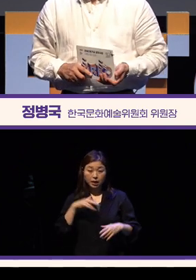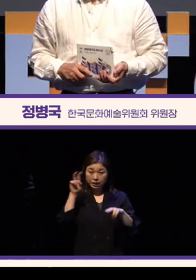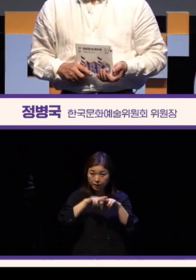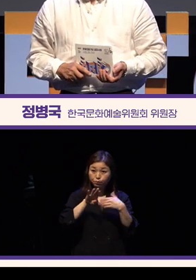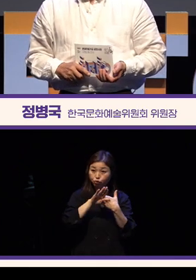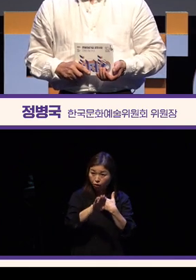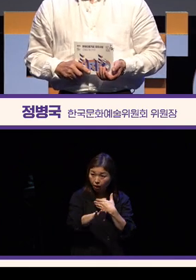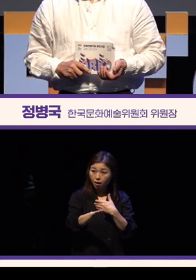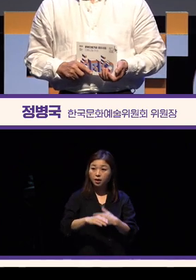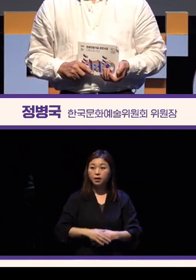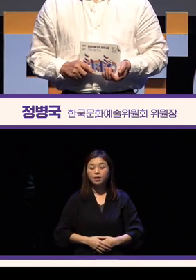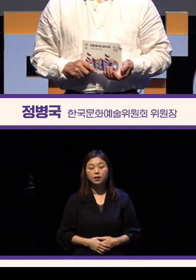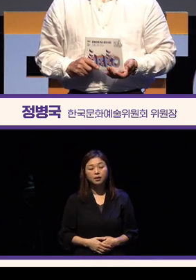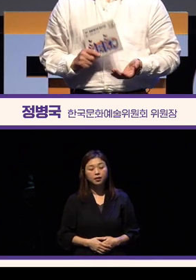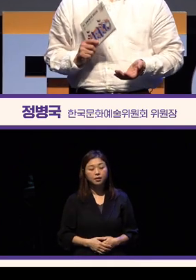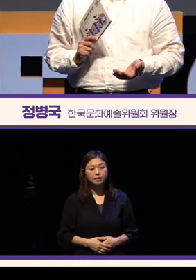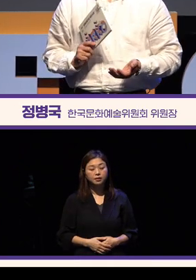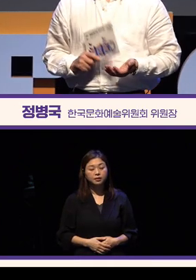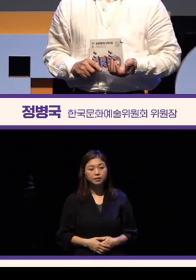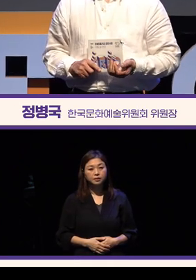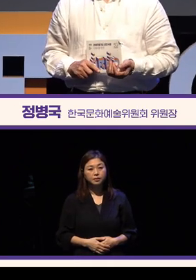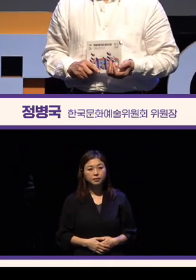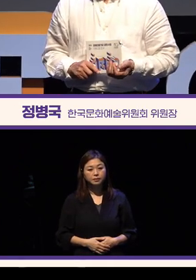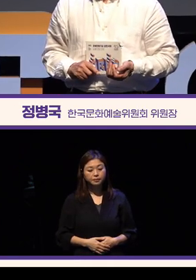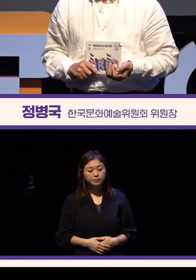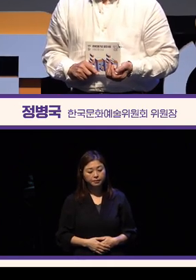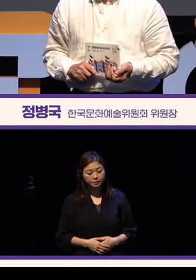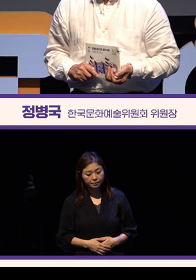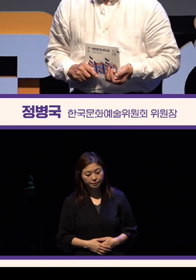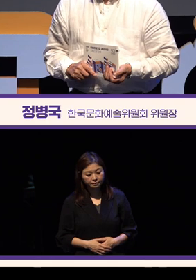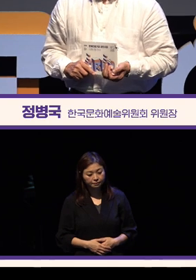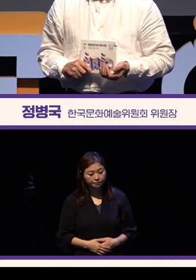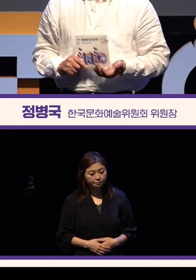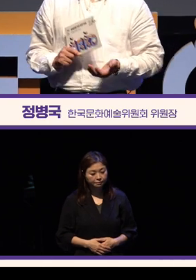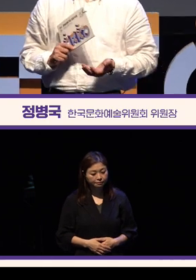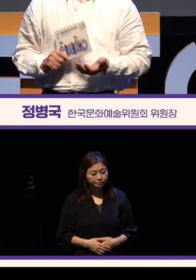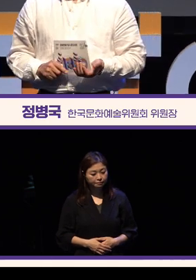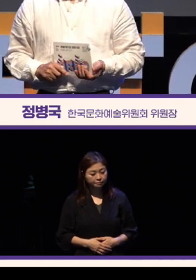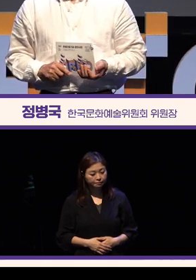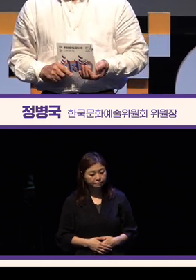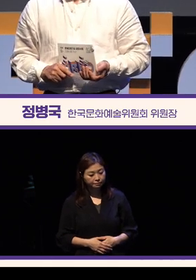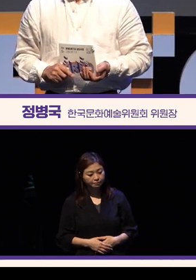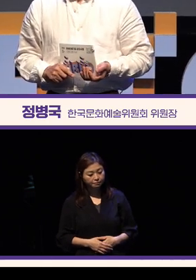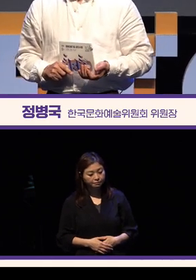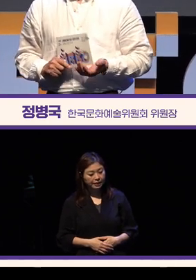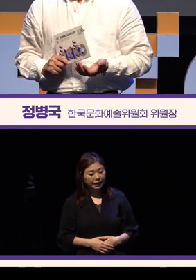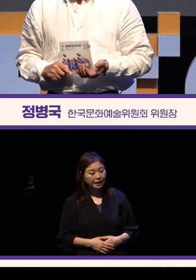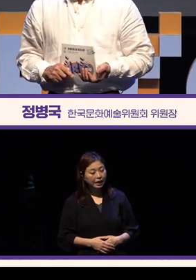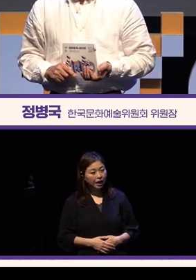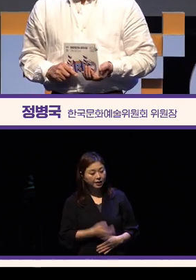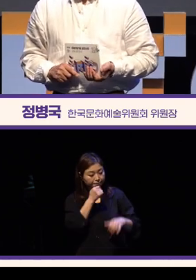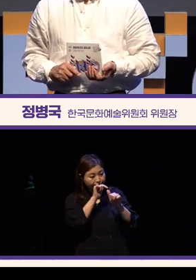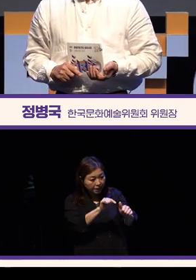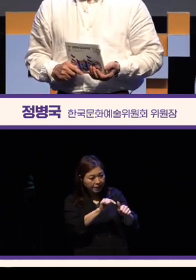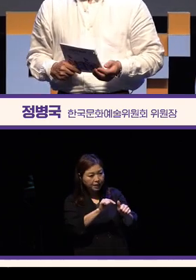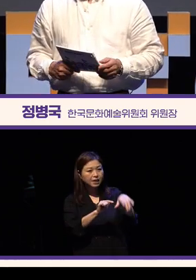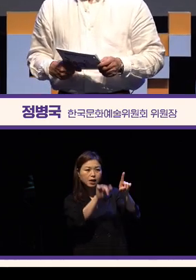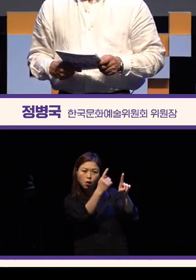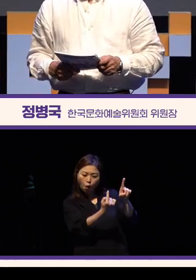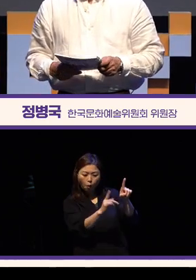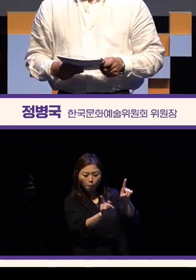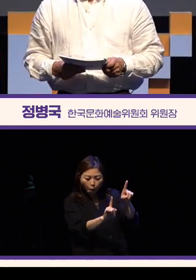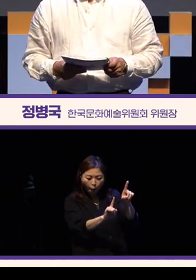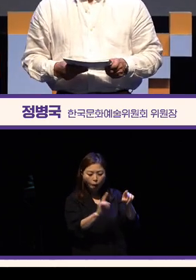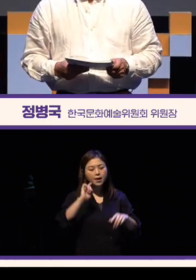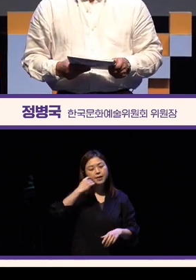이후에 그 지시상 1호가 예술 현장과 관계자